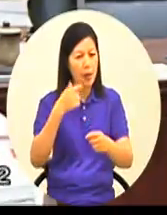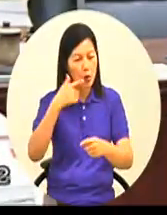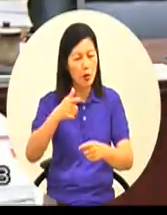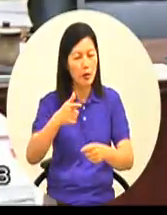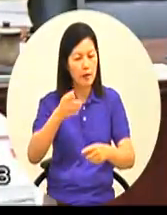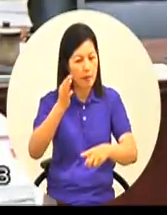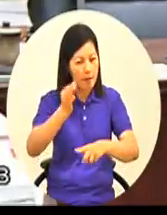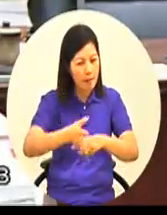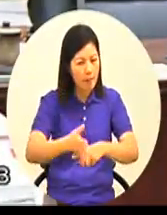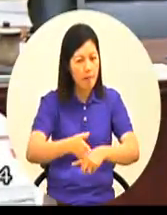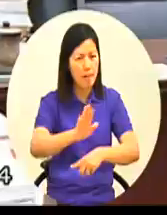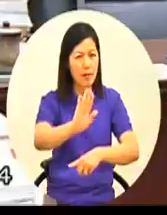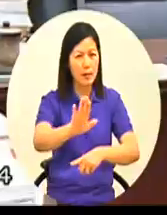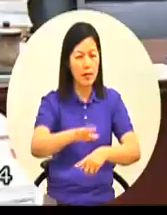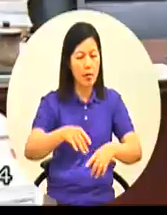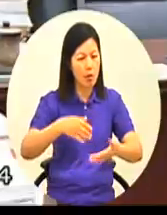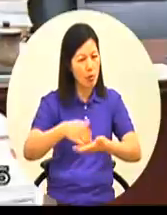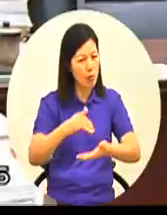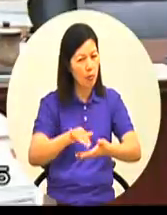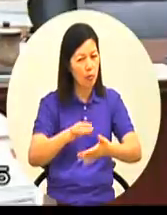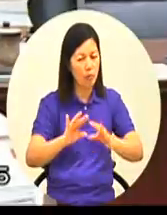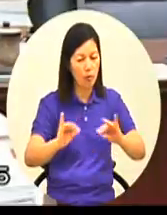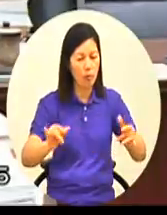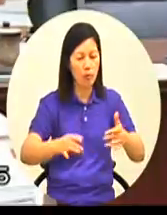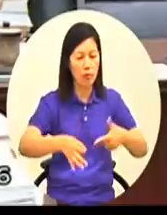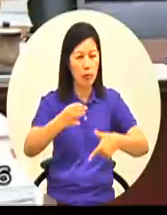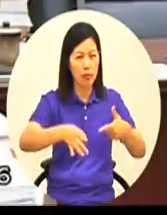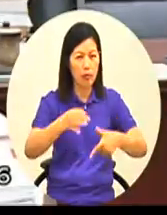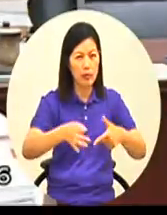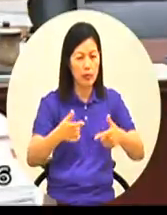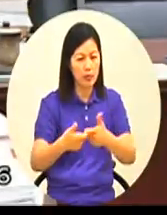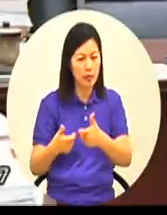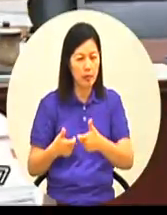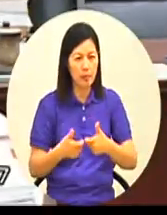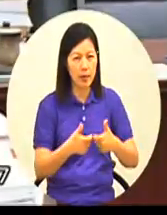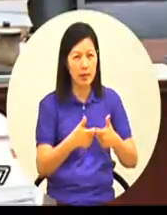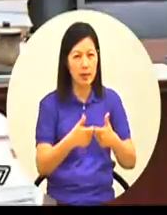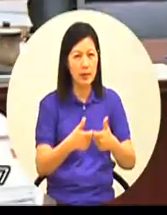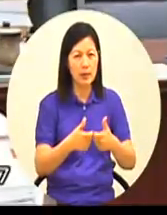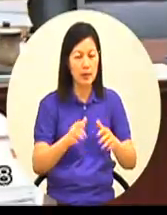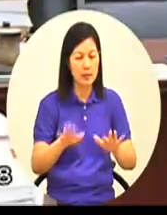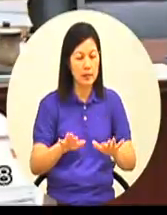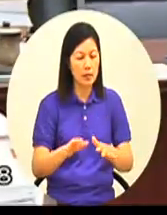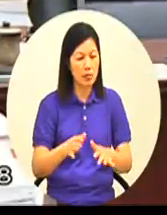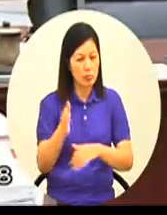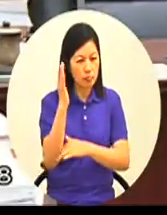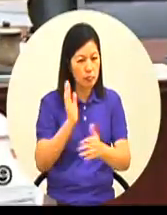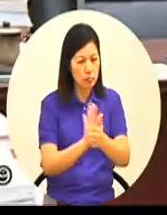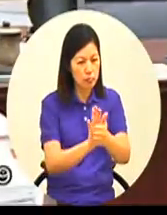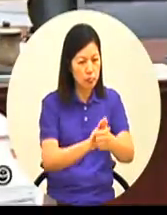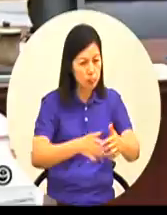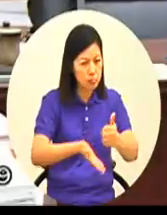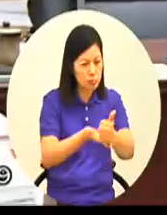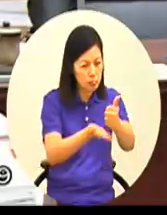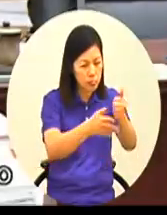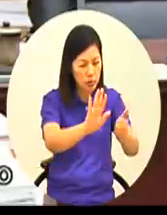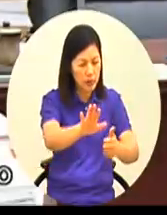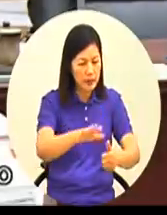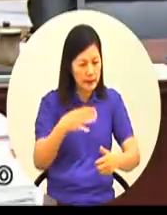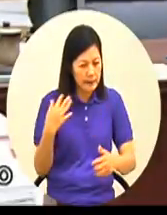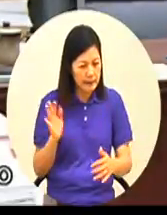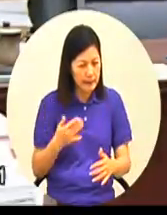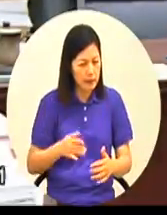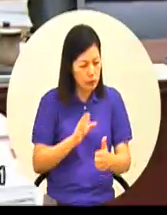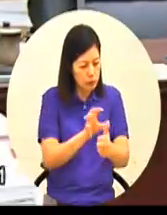半，就要计算它的地价适当的，我现在这么没，我鼓励你这样做也许增加你的成本，可是我强制你这样